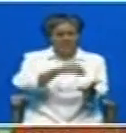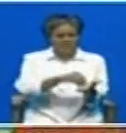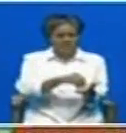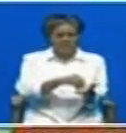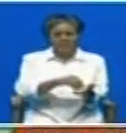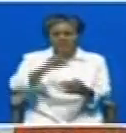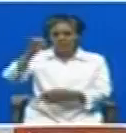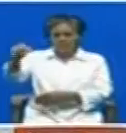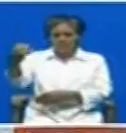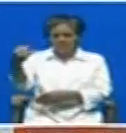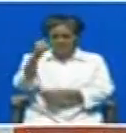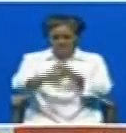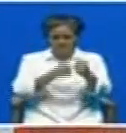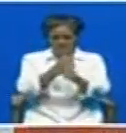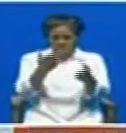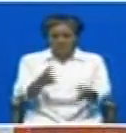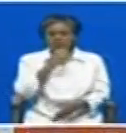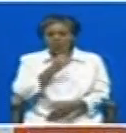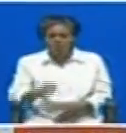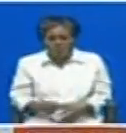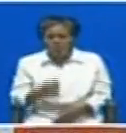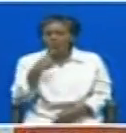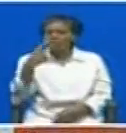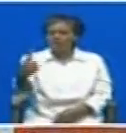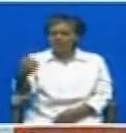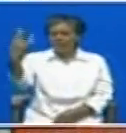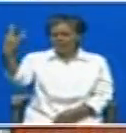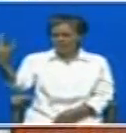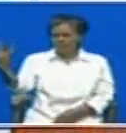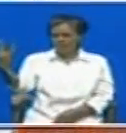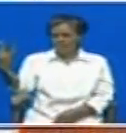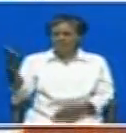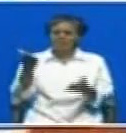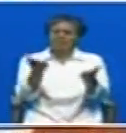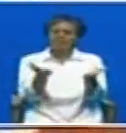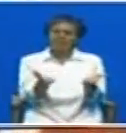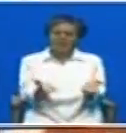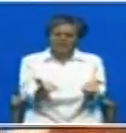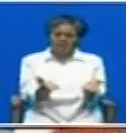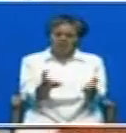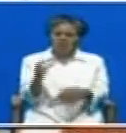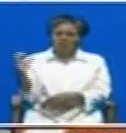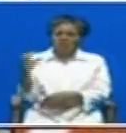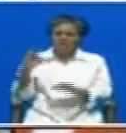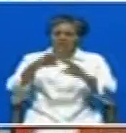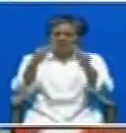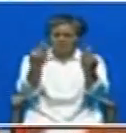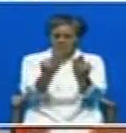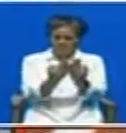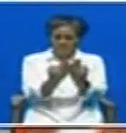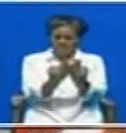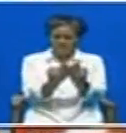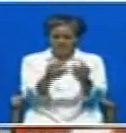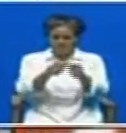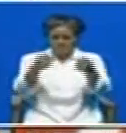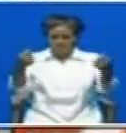mnamo Januari mwaka huu akiwa na Umri wa miaka 104 kwa Sasa Charles na familia yake wamesazwa na